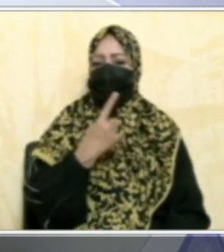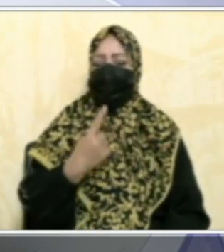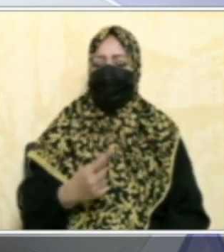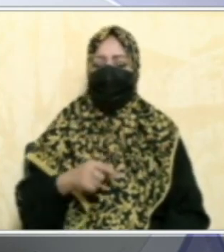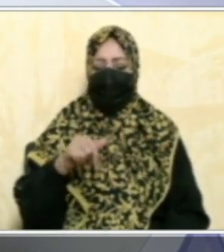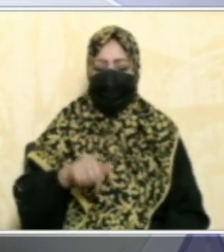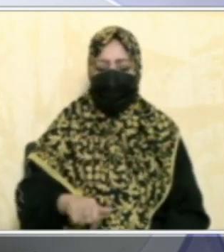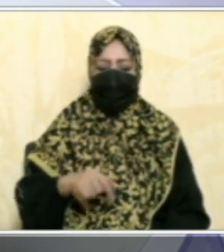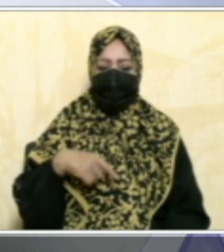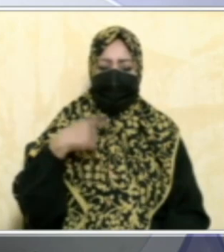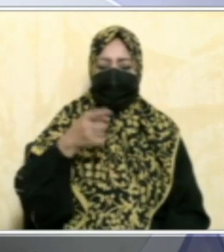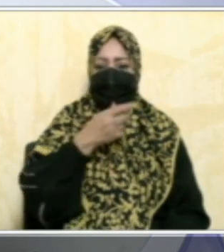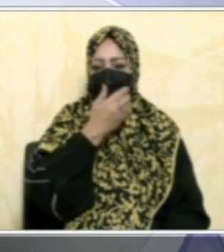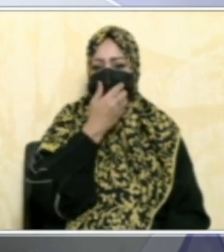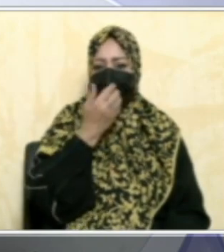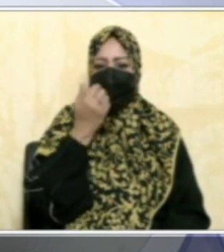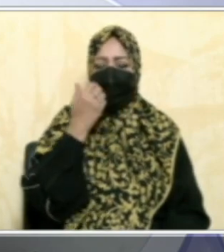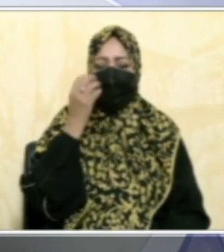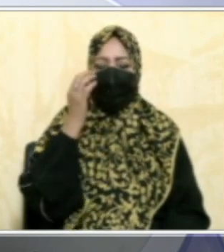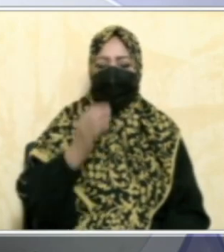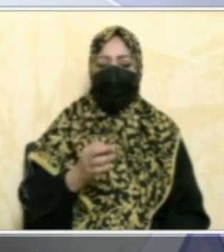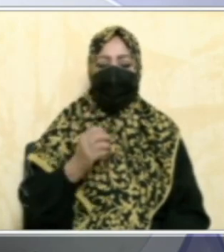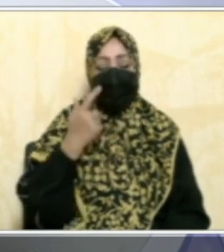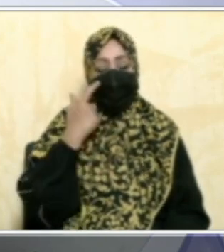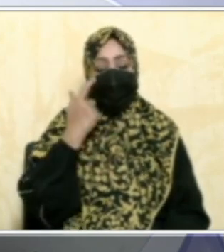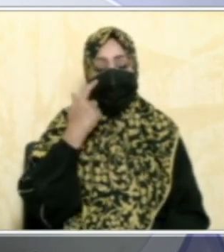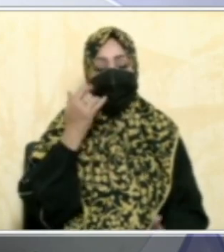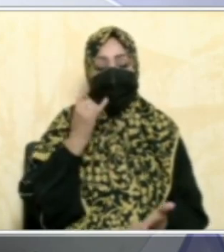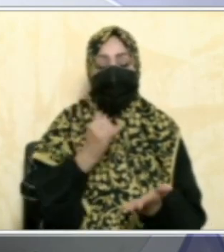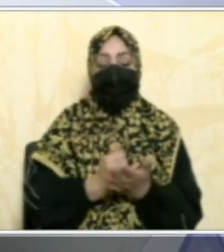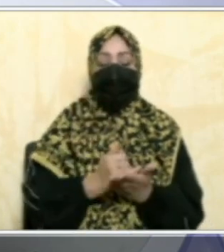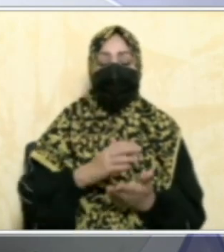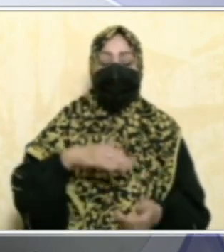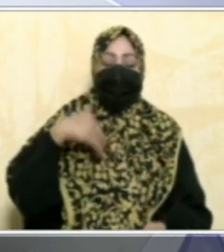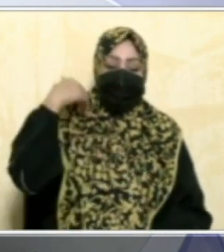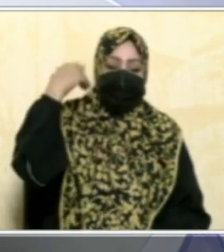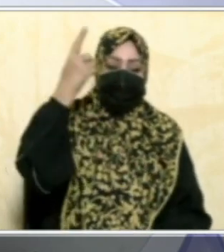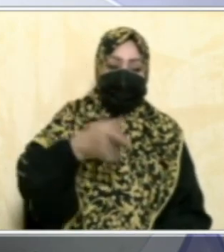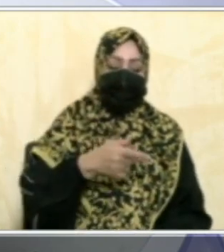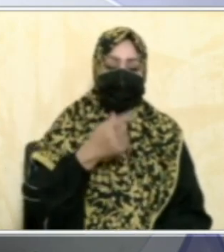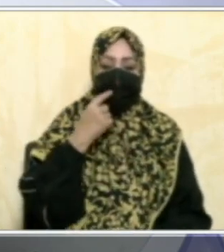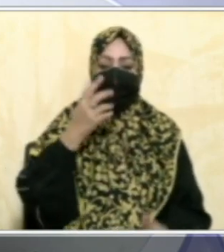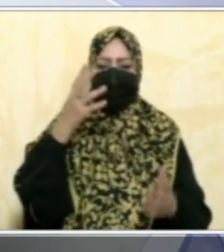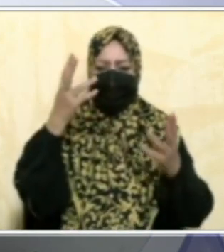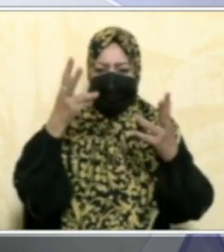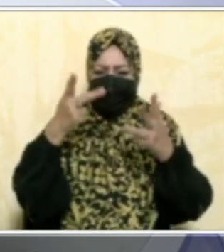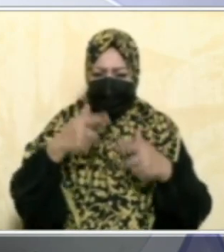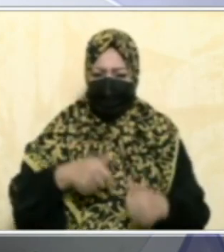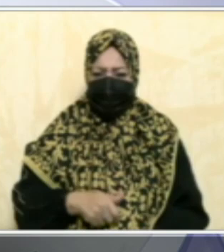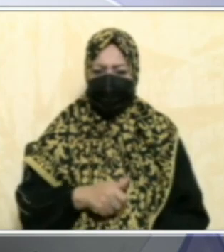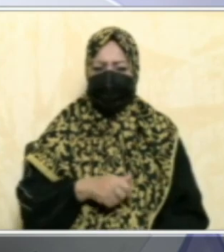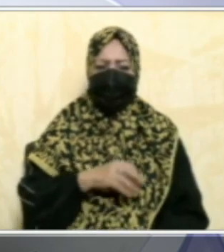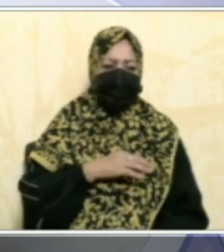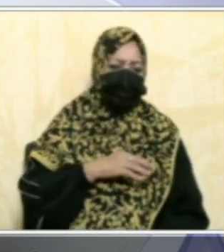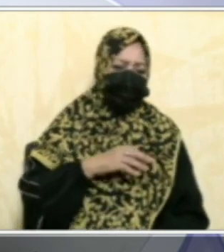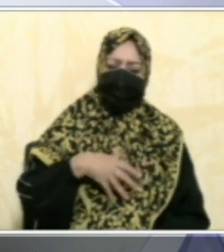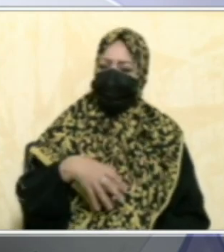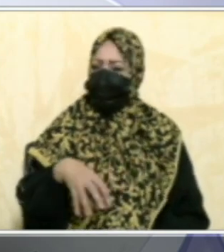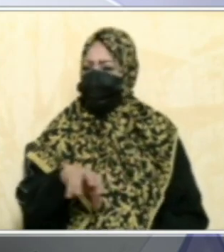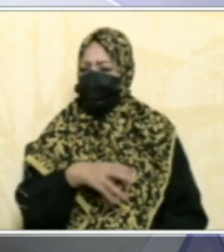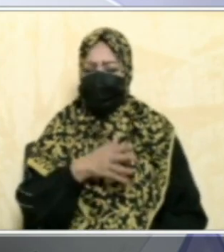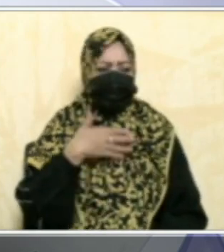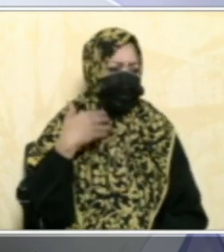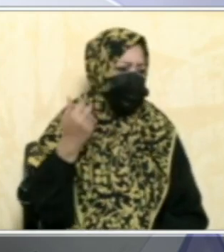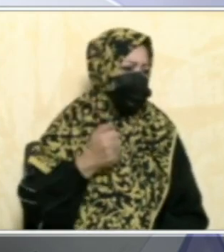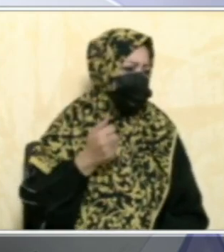أن ينظر ما عنده من مال وما عنده من عروض تجارة، يقومها قداش قيمة المحل هذا، قداش قيمة